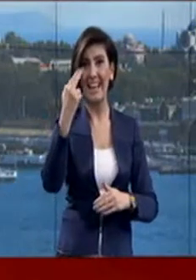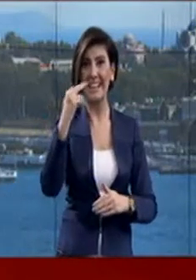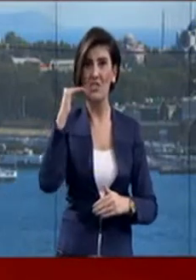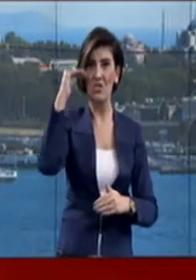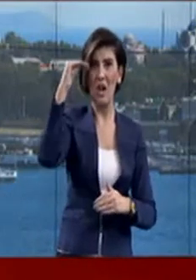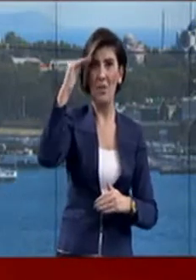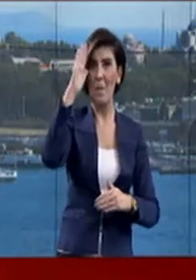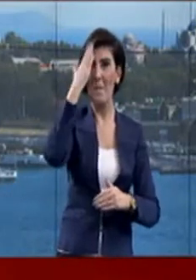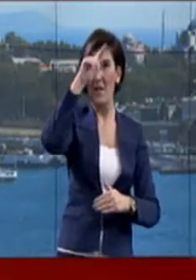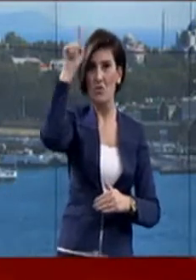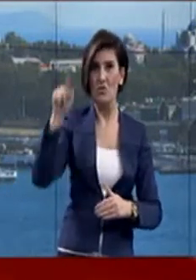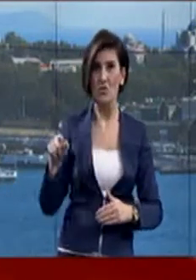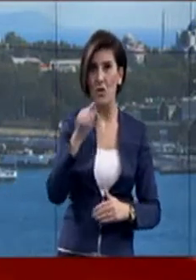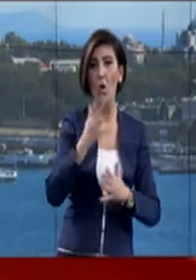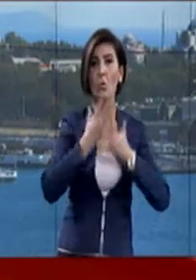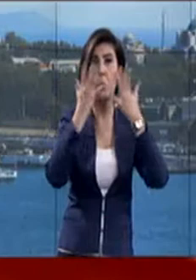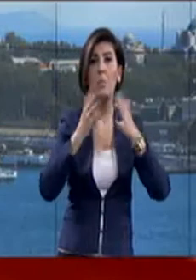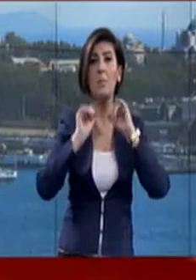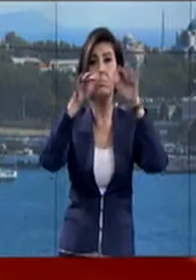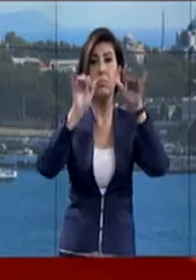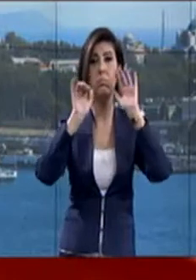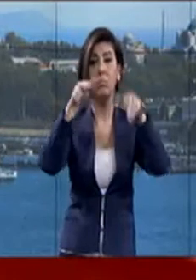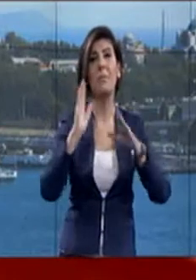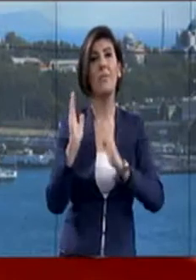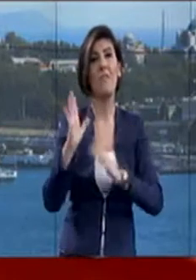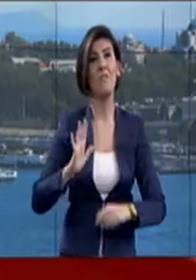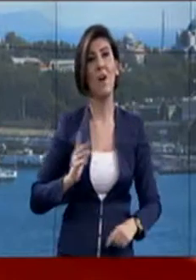7. kattaki pencerelerden duman çıkmaya devam ediyor.